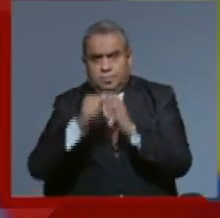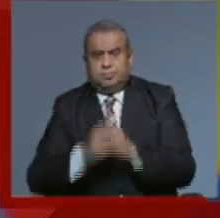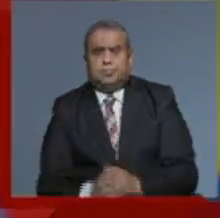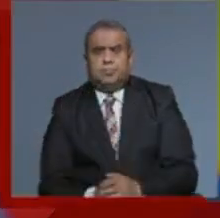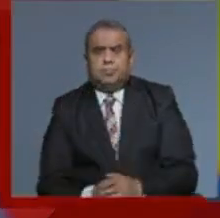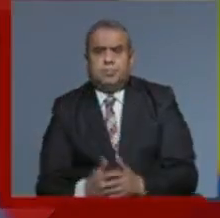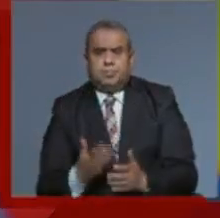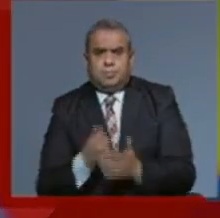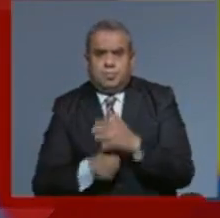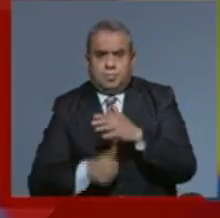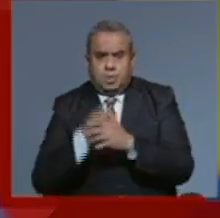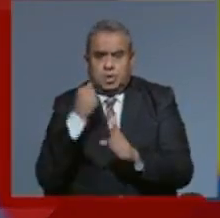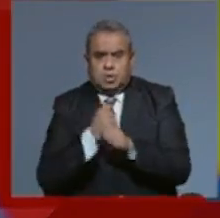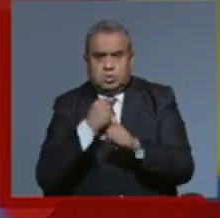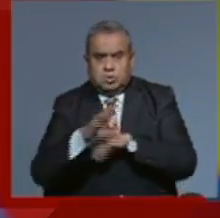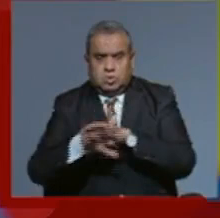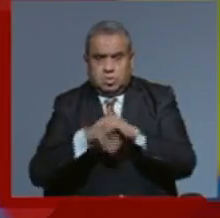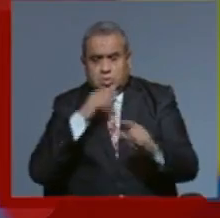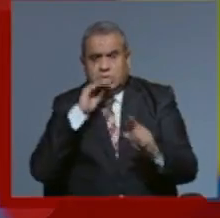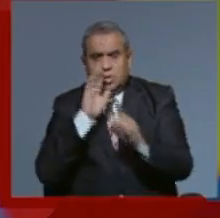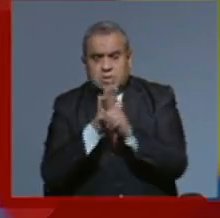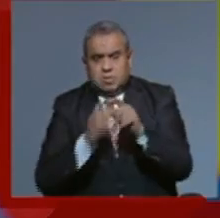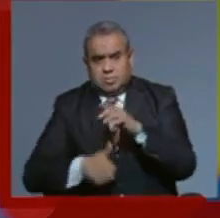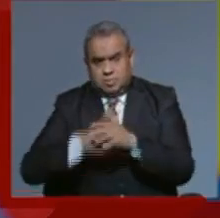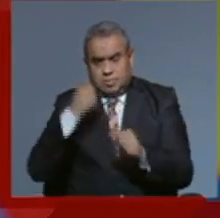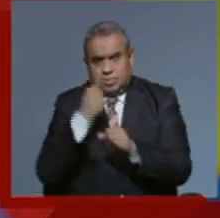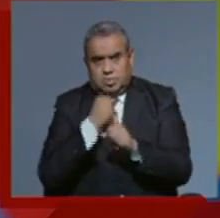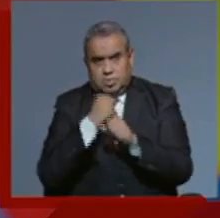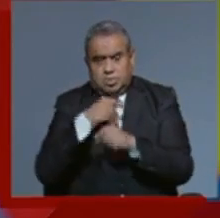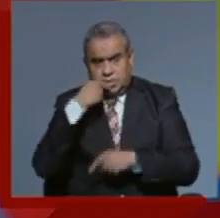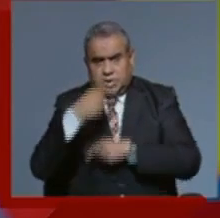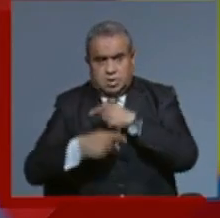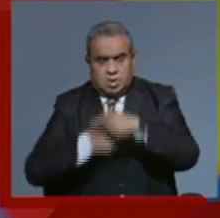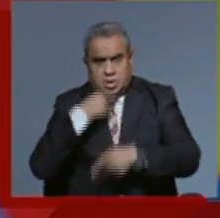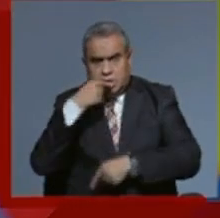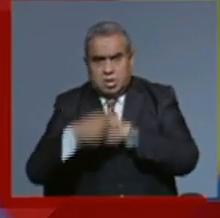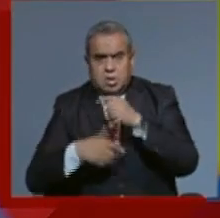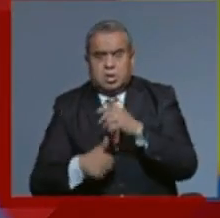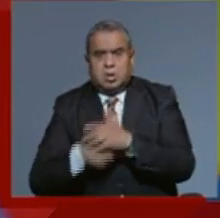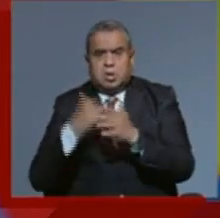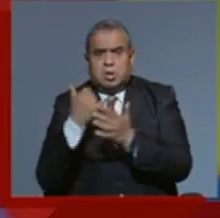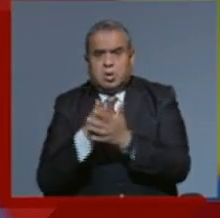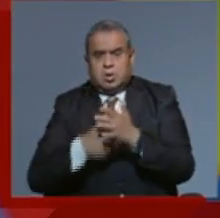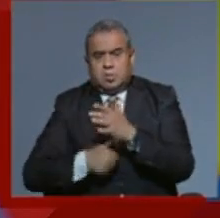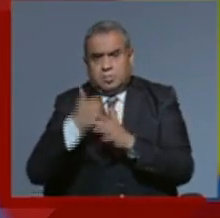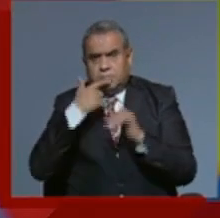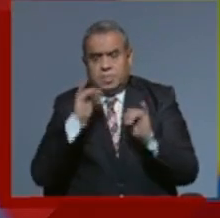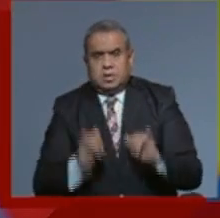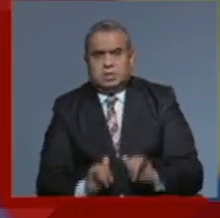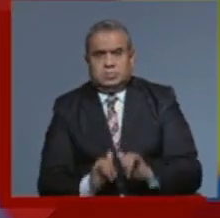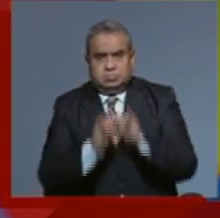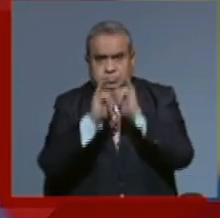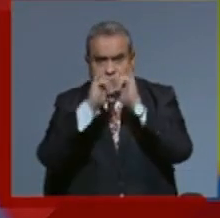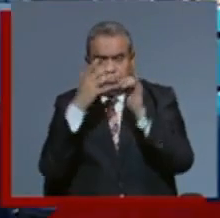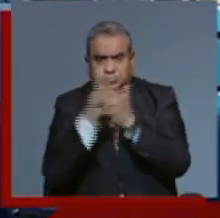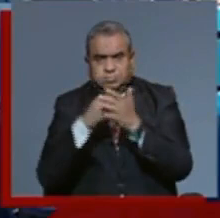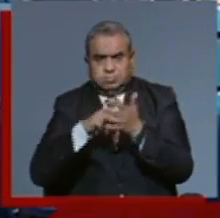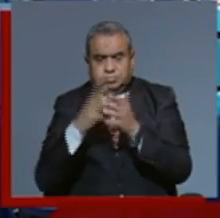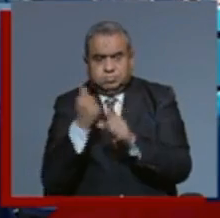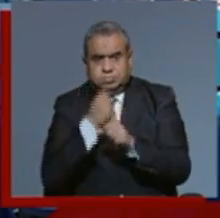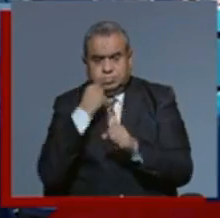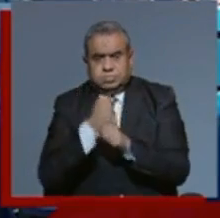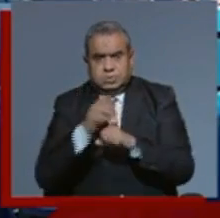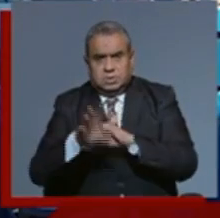التأييد، وذلك حيث إننا نمر بسبب ذلك إلى الازدهار والمزيد والتطور.